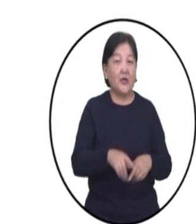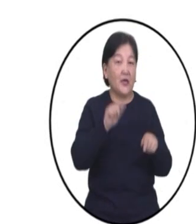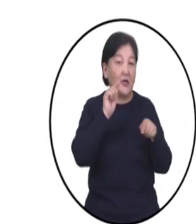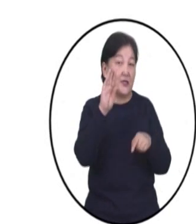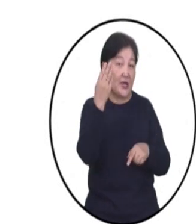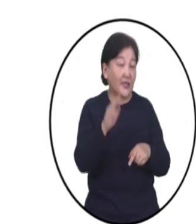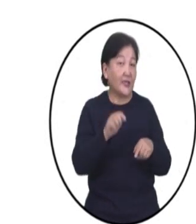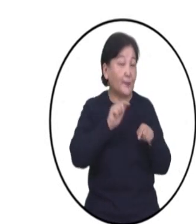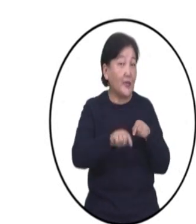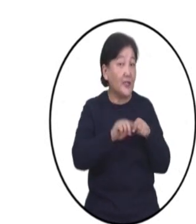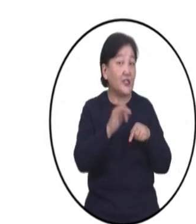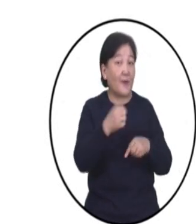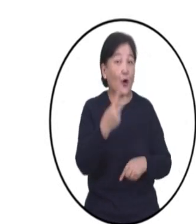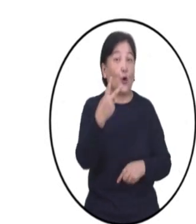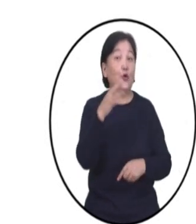буй хоёр сурагчийн